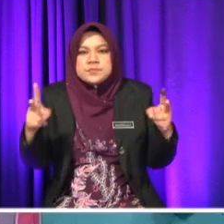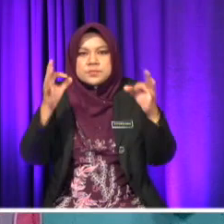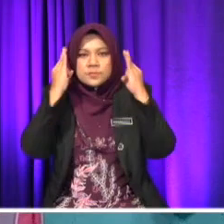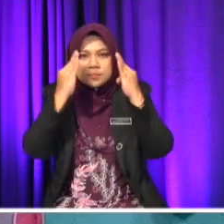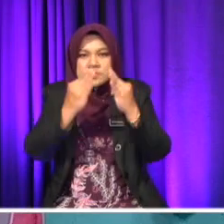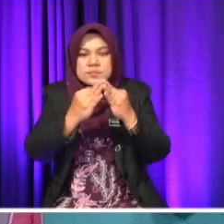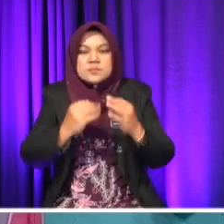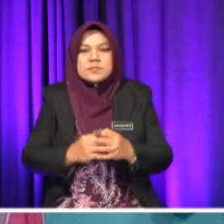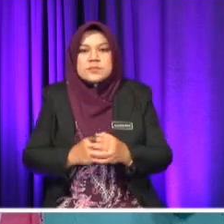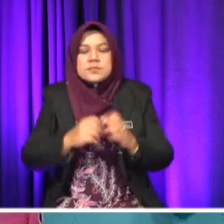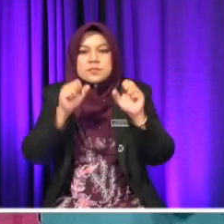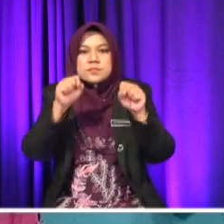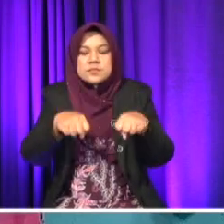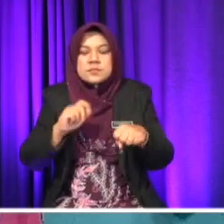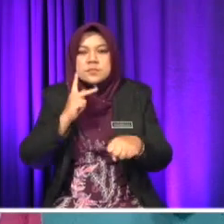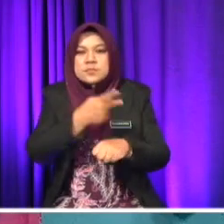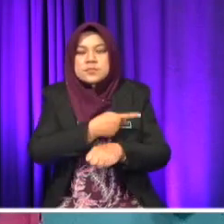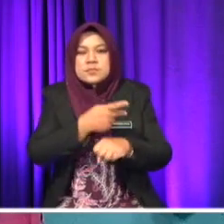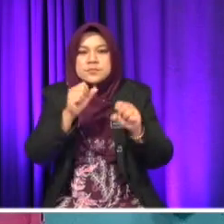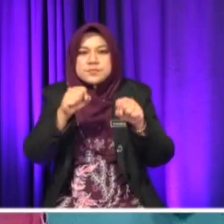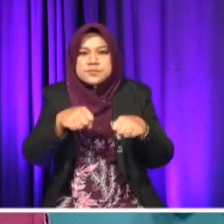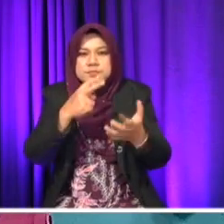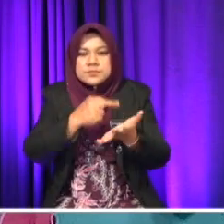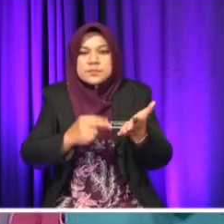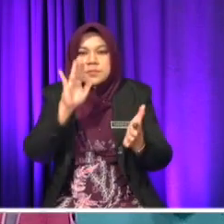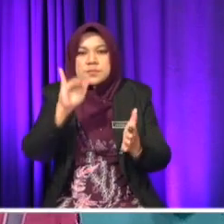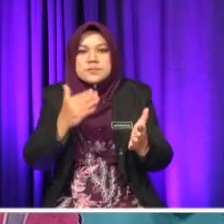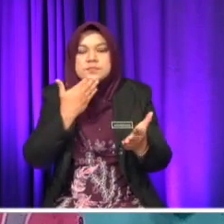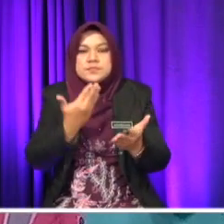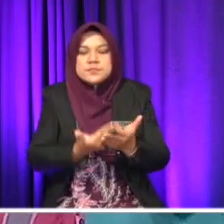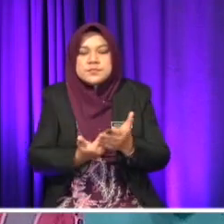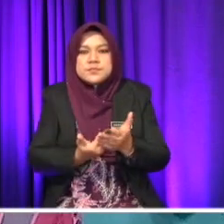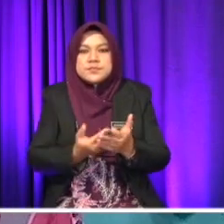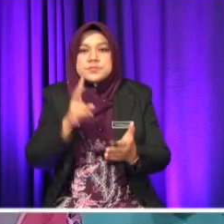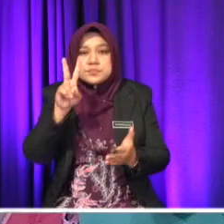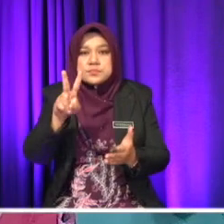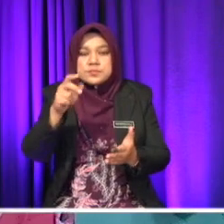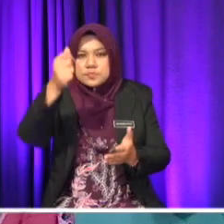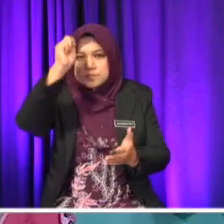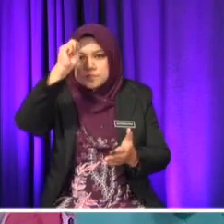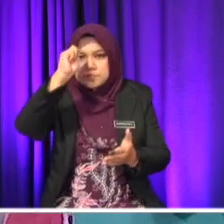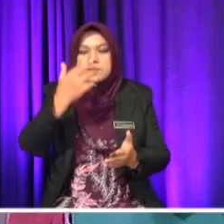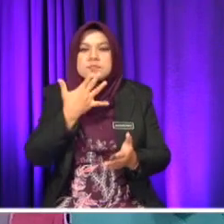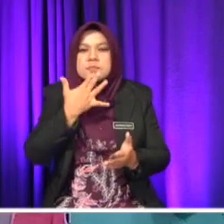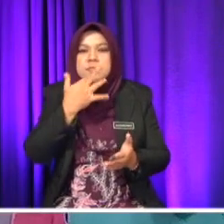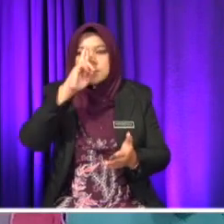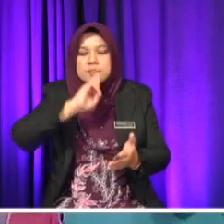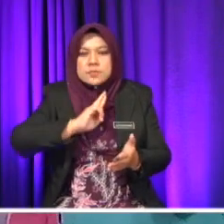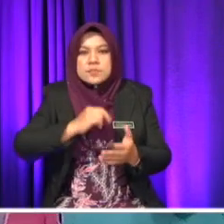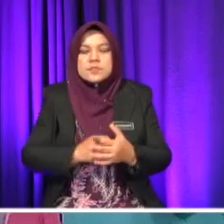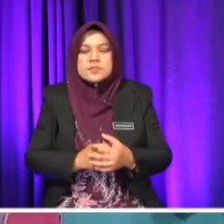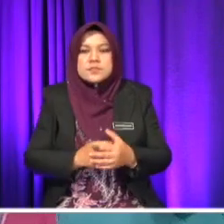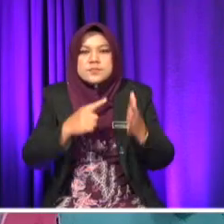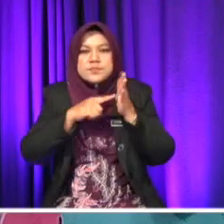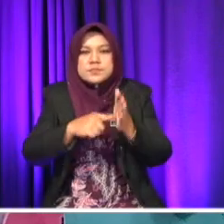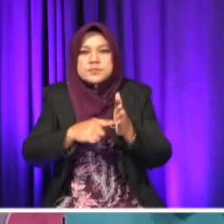kita boleh buat ini ada nilai yang baik dan untuk topi yang kedua merah dia menunjukkan ekspresi diri